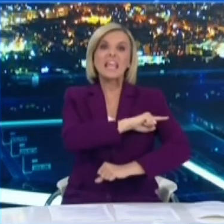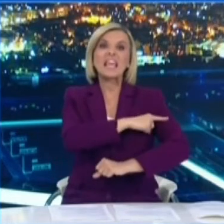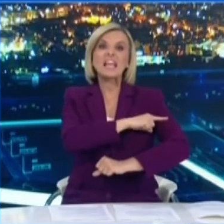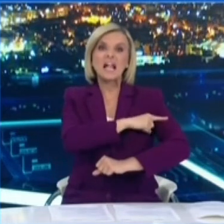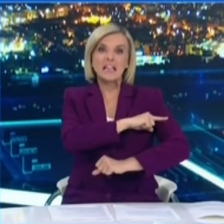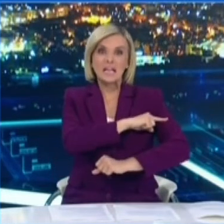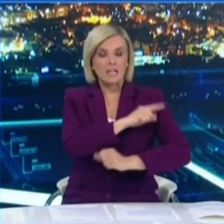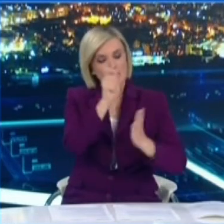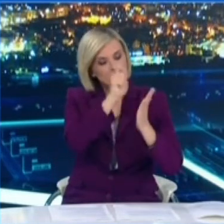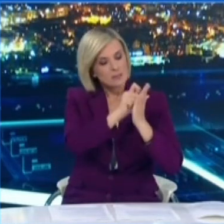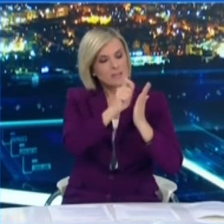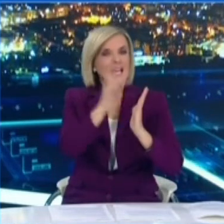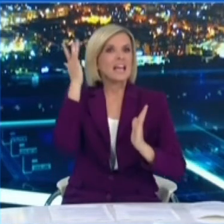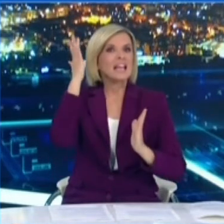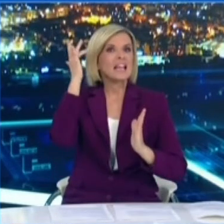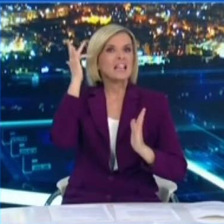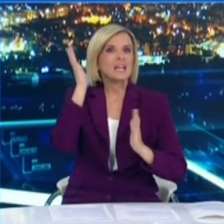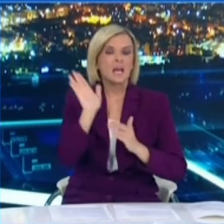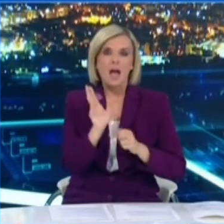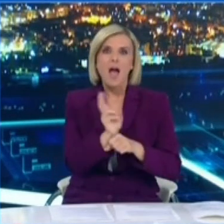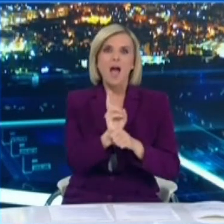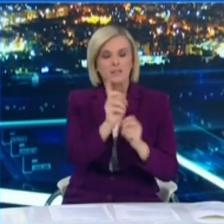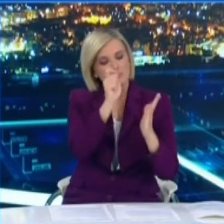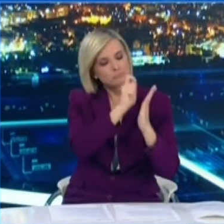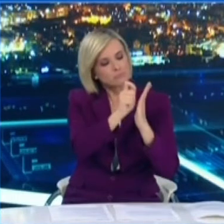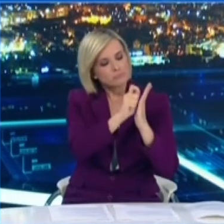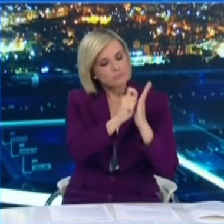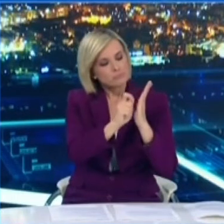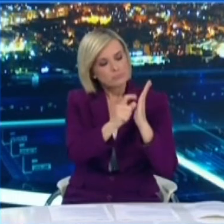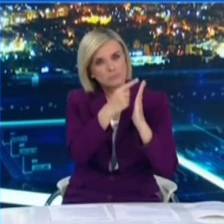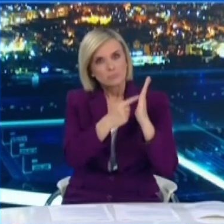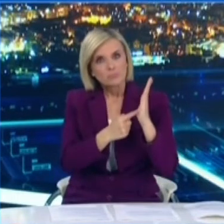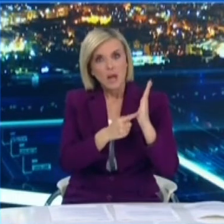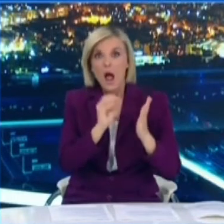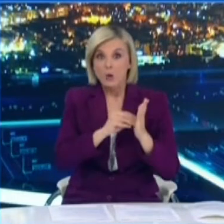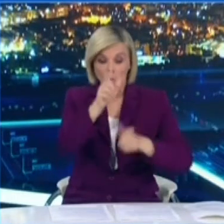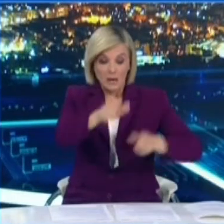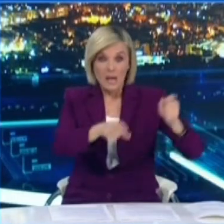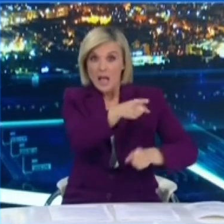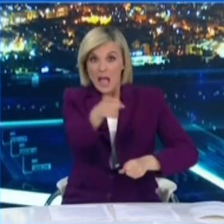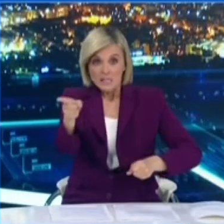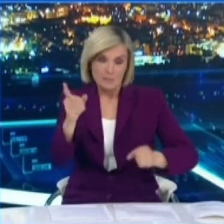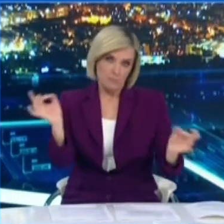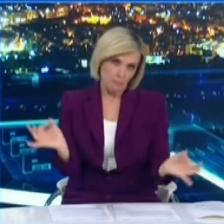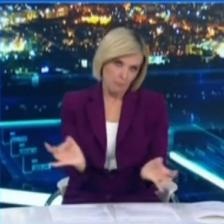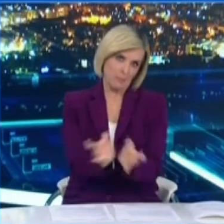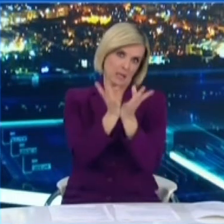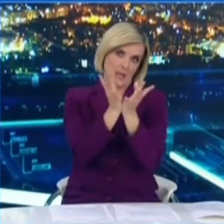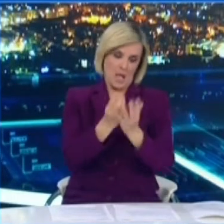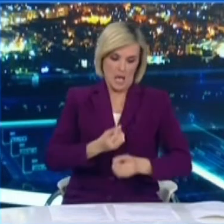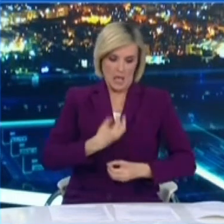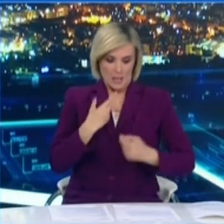αιματολόγους. Οι πολίτες θα πρέπει να απευθύνονται στον θεράποντα γιατρό στις σπάνιες